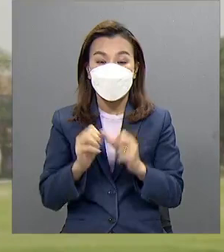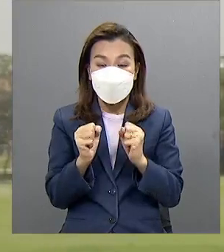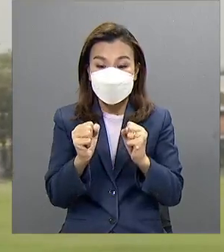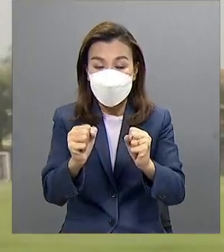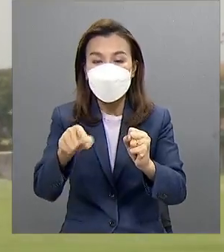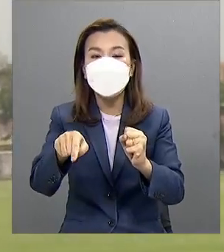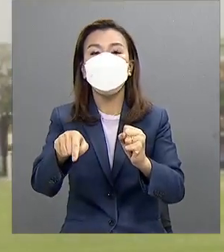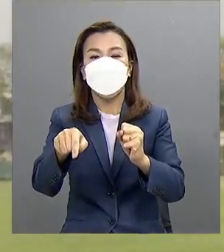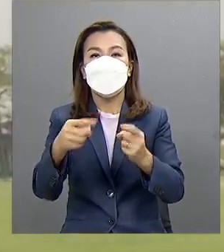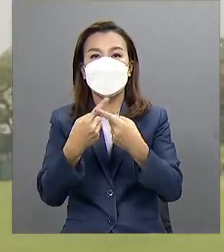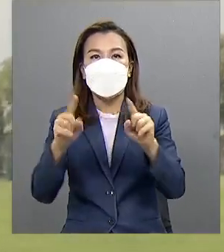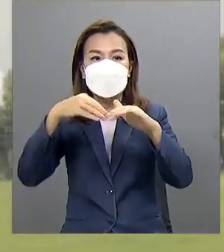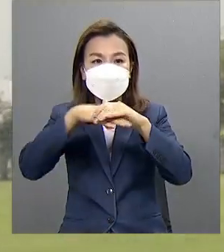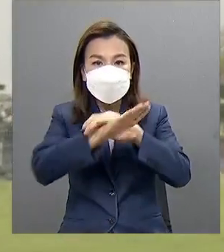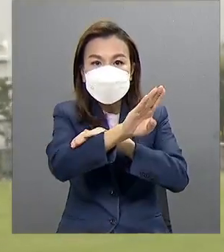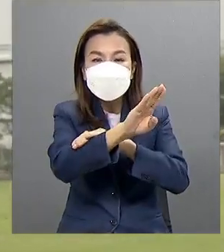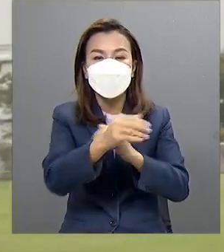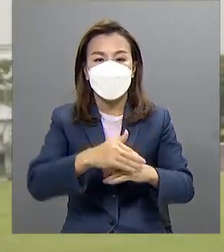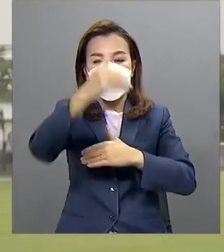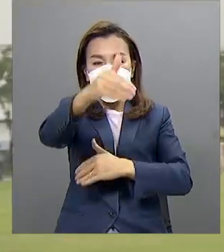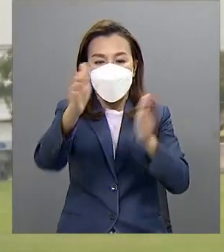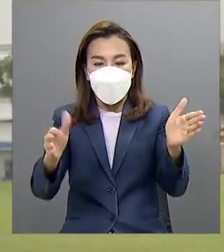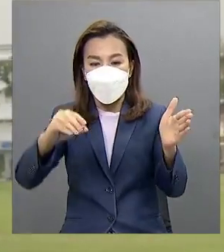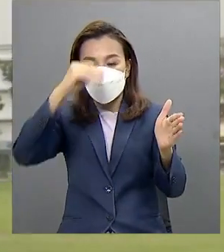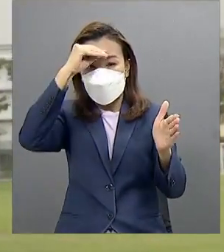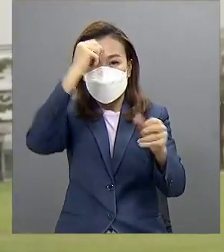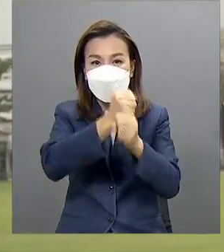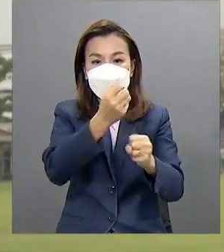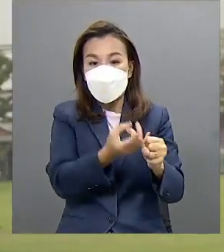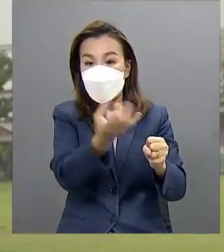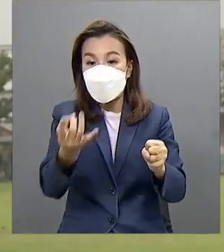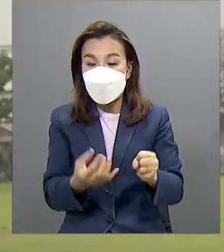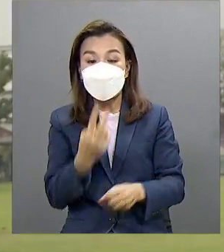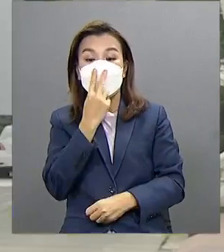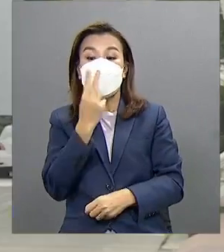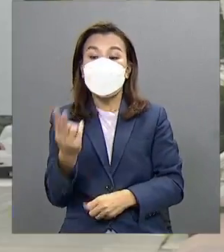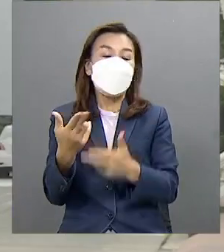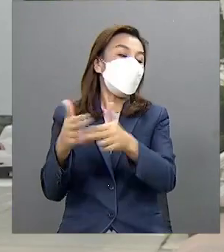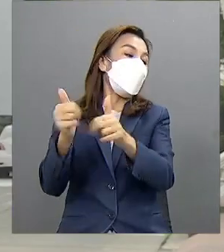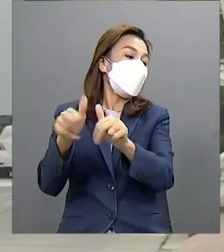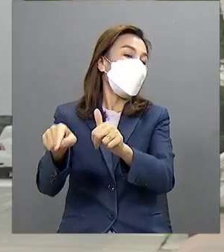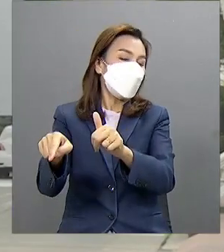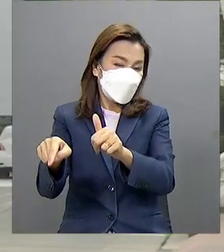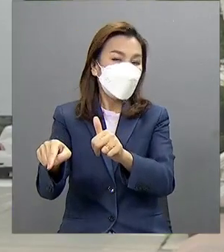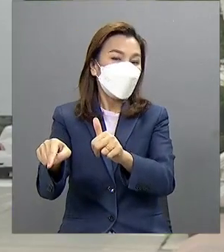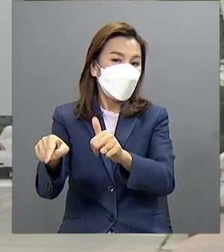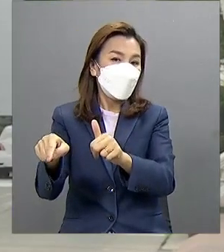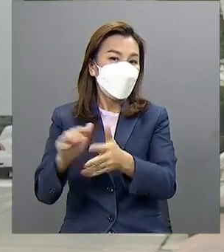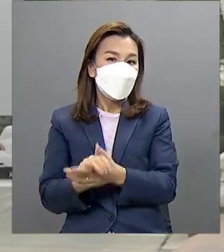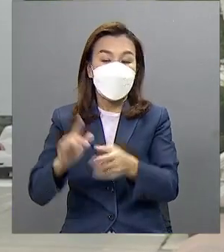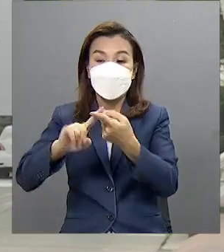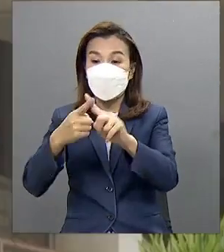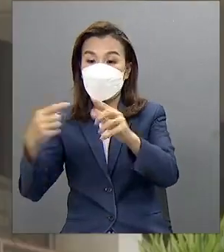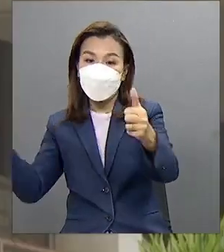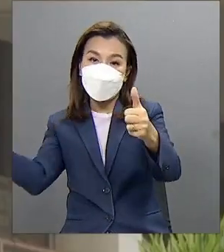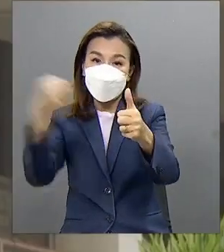แต่ถ้าแบบว่าเด็กอยู่ในห้องเรียนแล้วแบบเด็กไปทำนู่นทำนี่ตัวเองเห็นแล้วแต่ปล่อยให้เด็กทำอย่างเงี้ยสมมติเด็กตีเพื่อนอย่างเงี้ยนะครับจนเพื่อนหัวล้